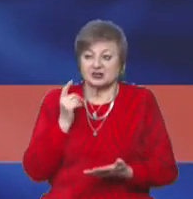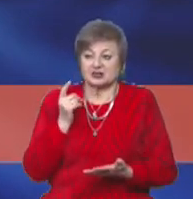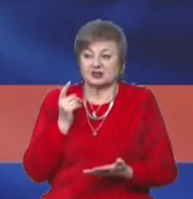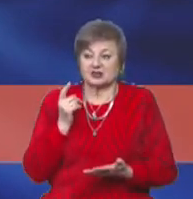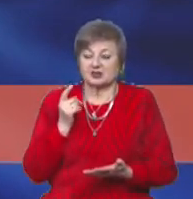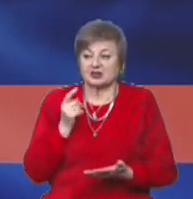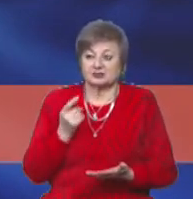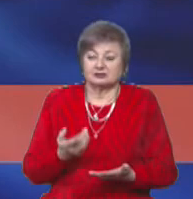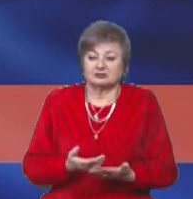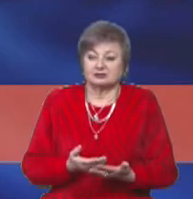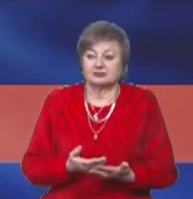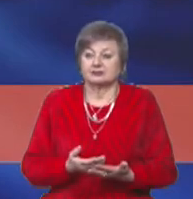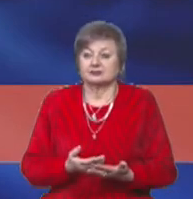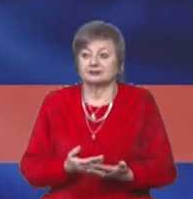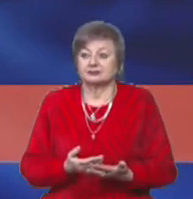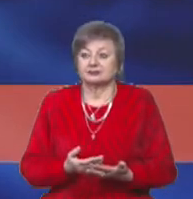десятки років.